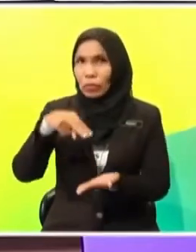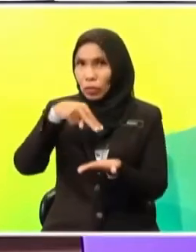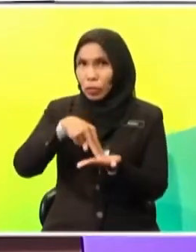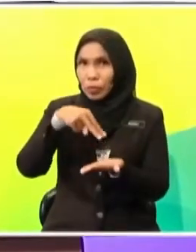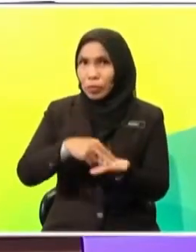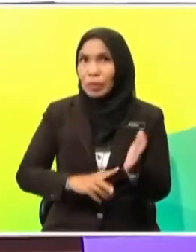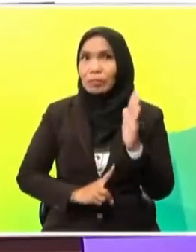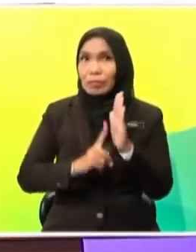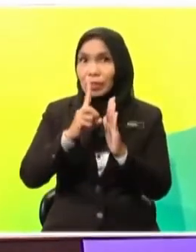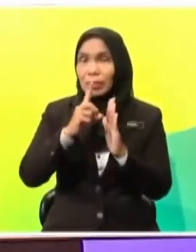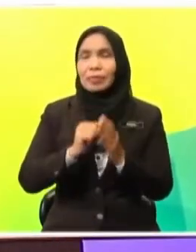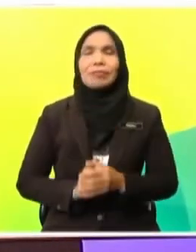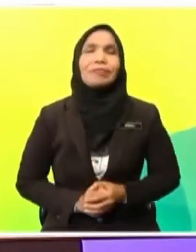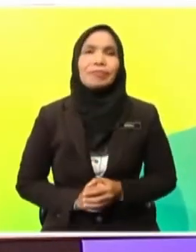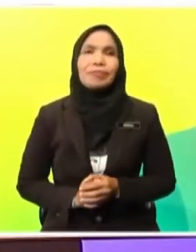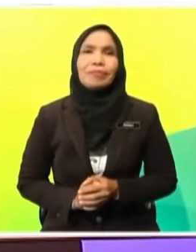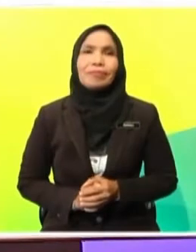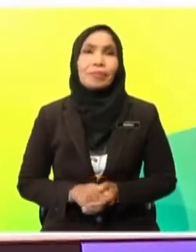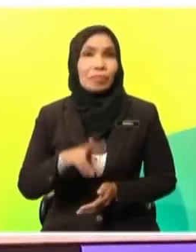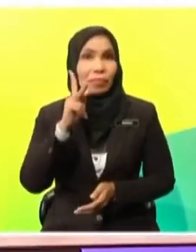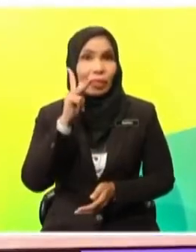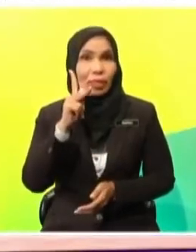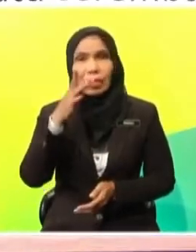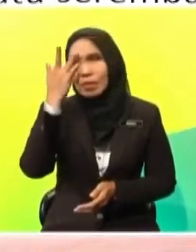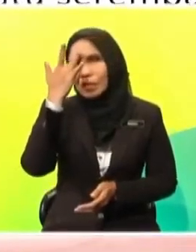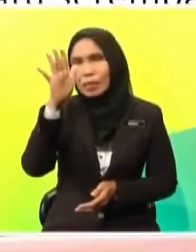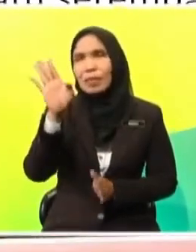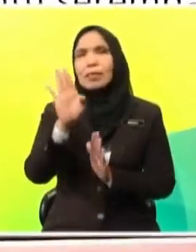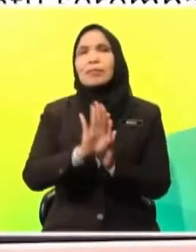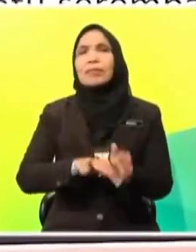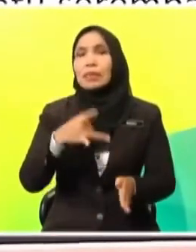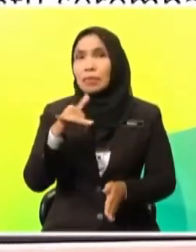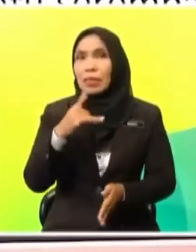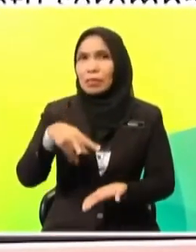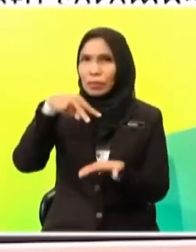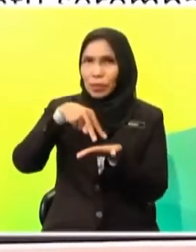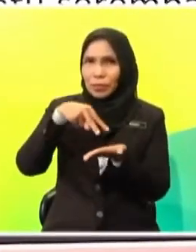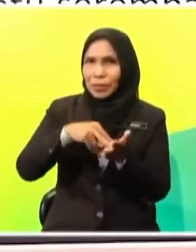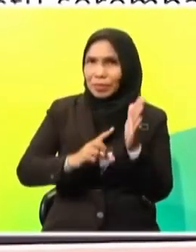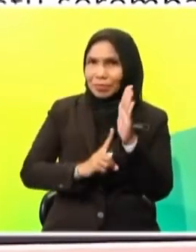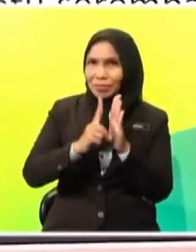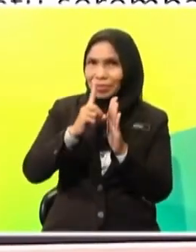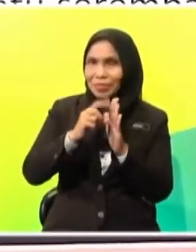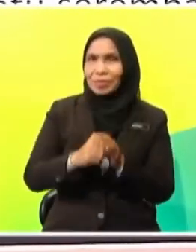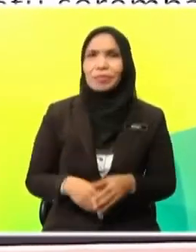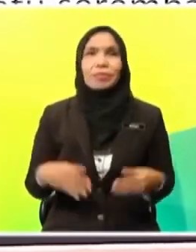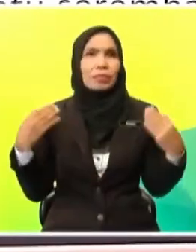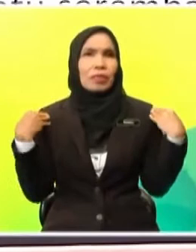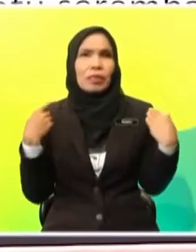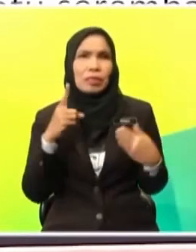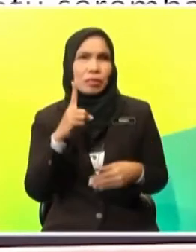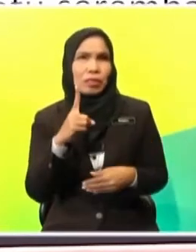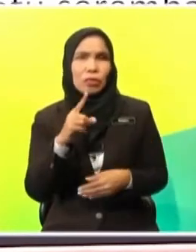tinggi Oke Ayo ketiga kakak pandai bermain lompat tinggi dari dekat situ ada satu perkataan